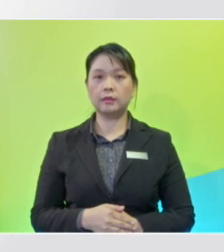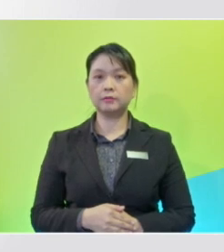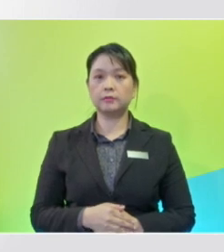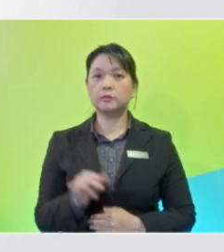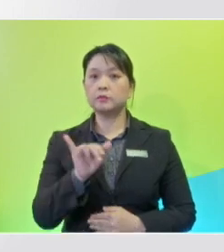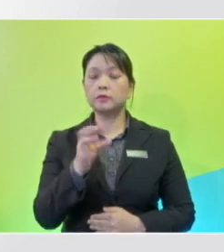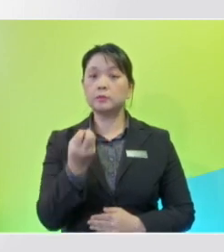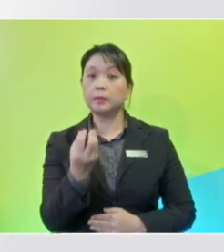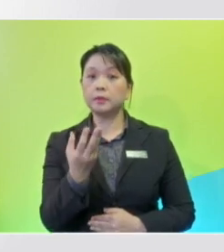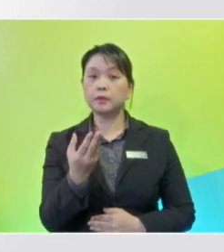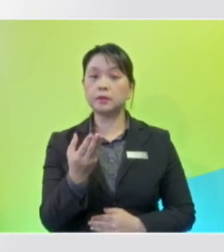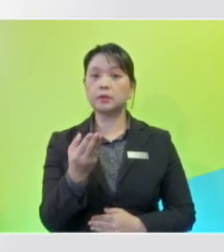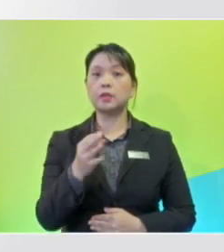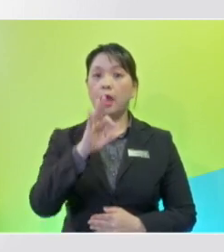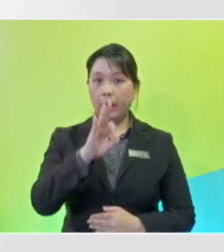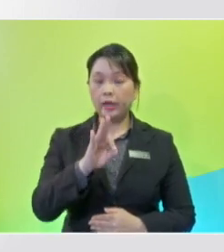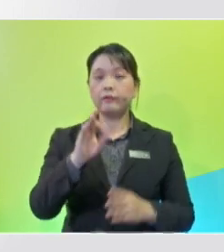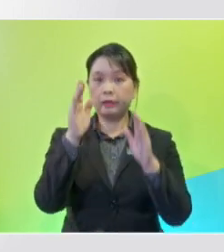di rumah